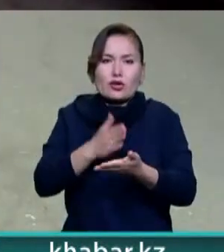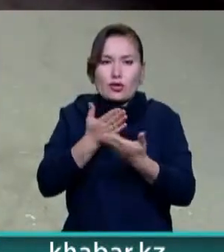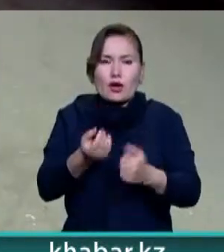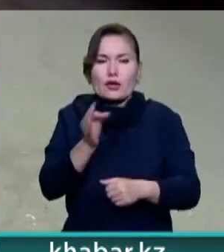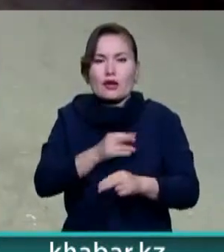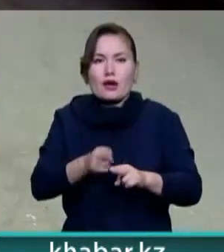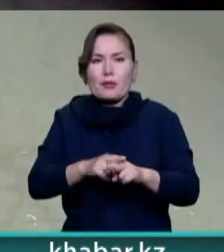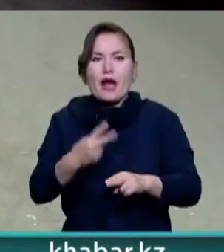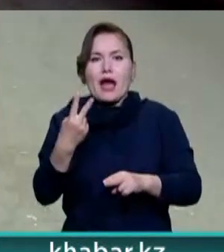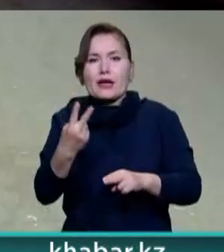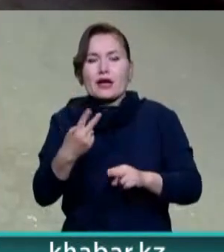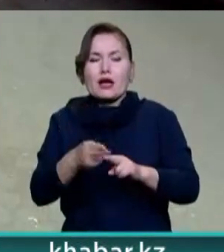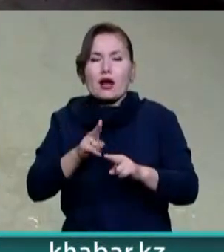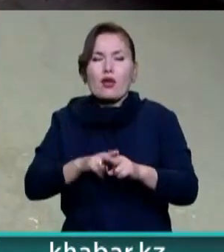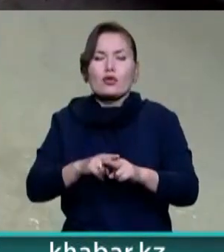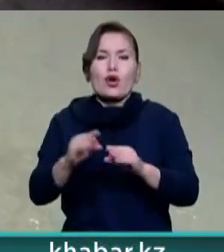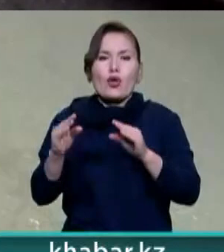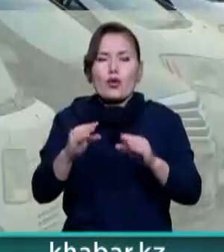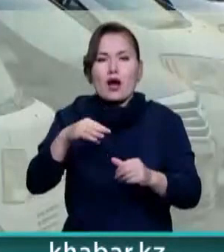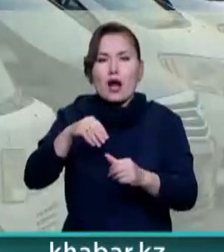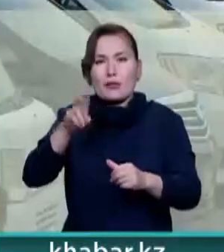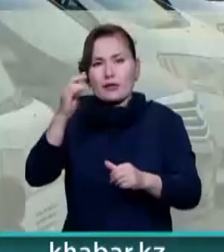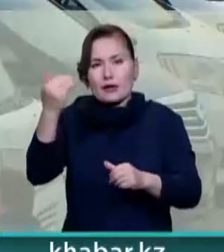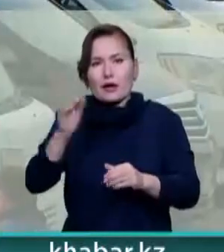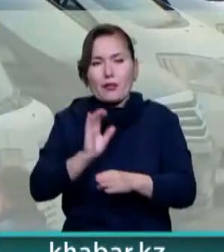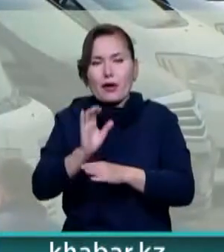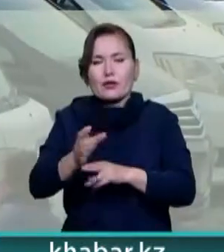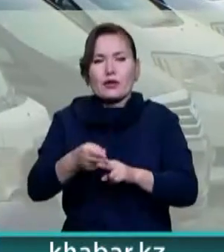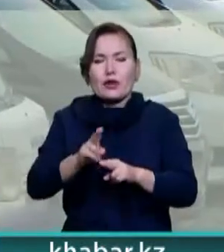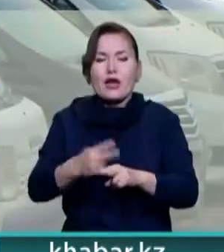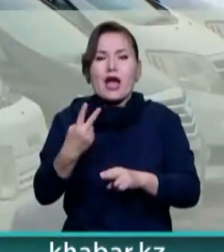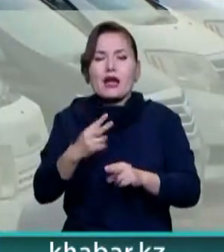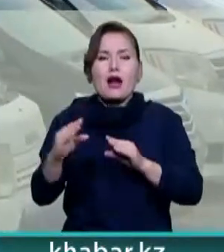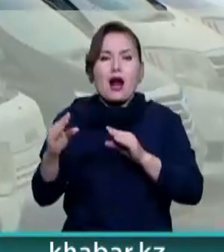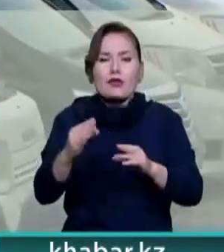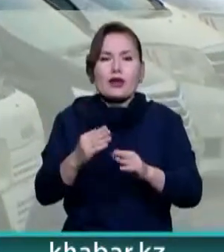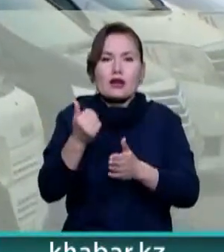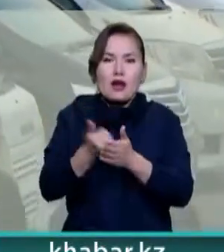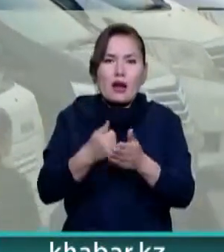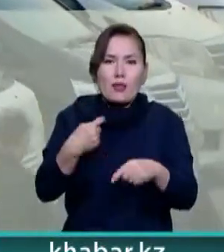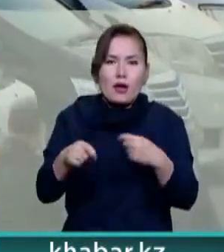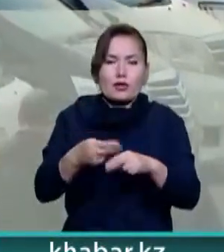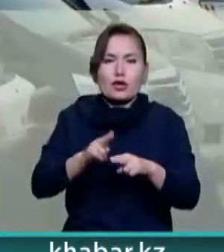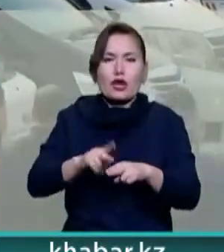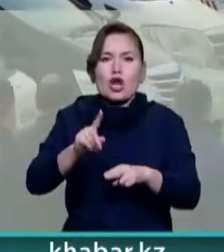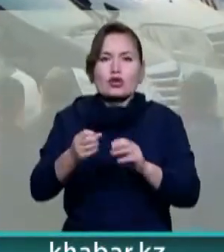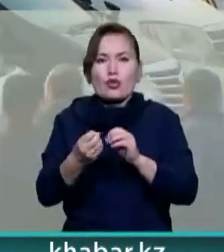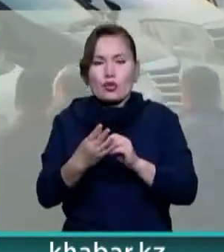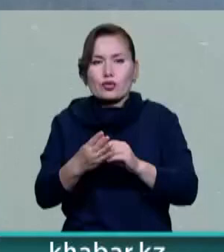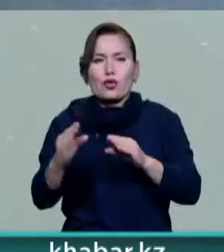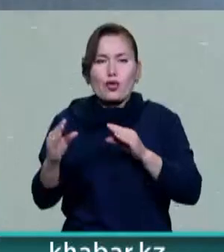көлік Армения Республикасына экспортталғаны, ал екі автокөлік қосалқы бөлшектерге сатылғаны және 114 көліктің